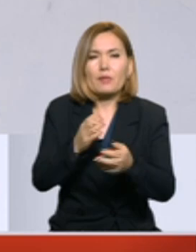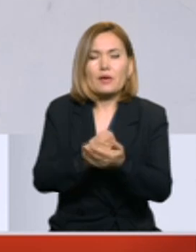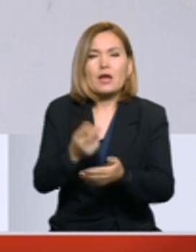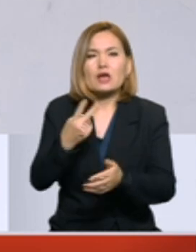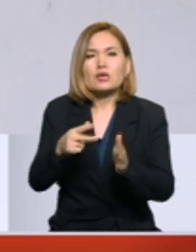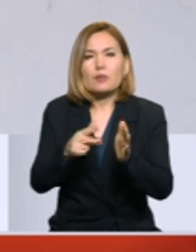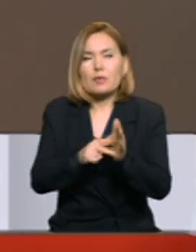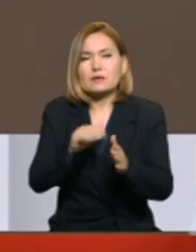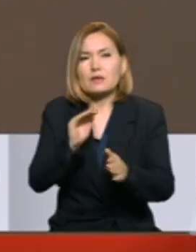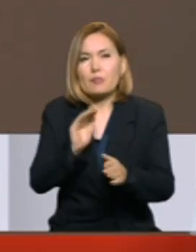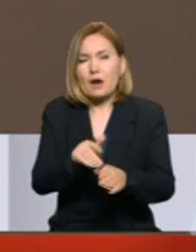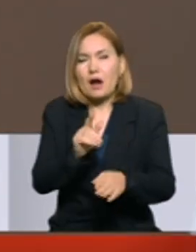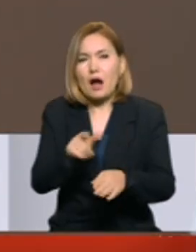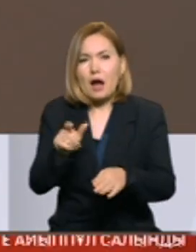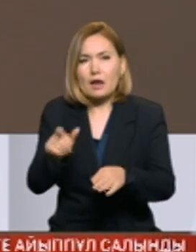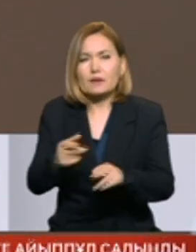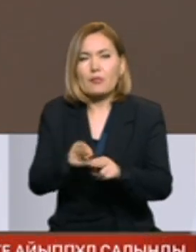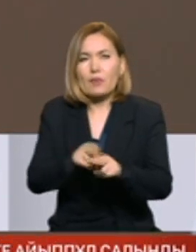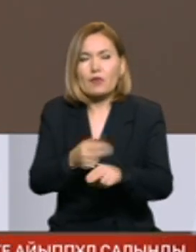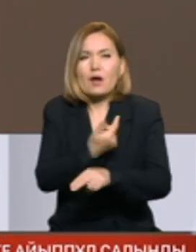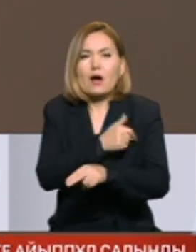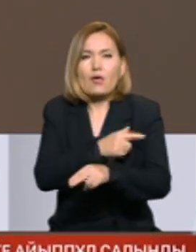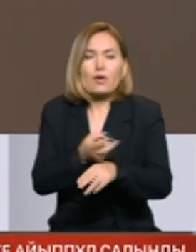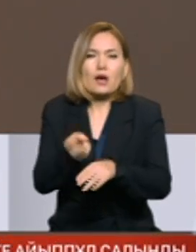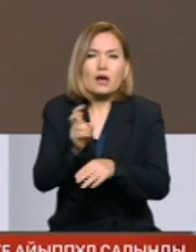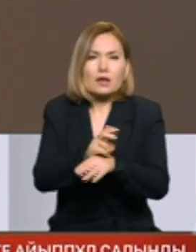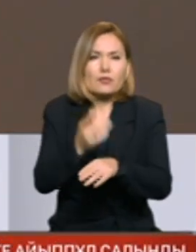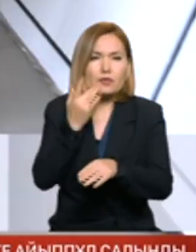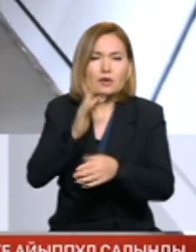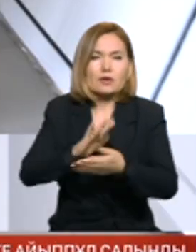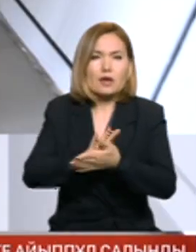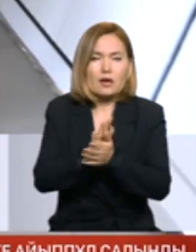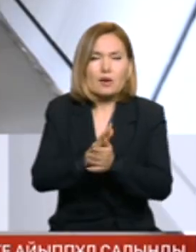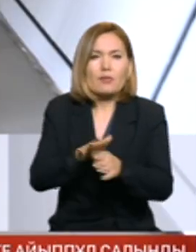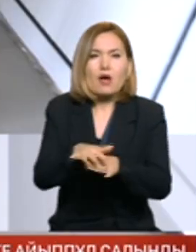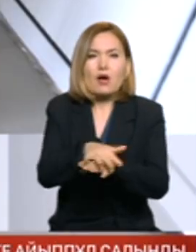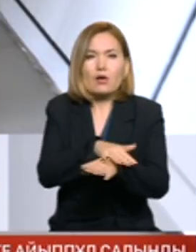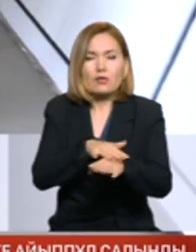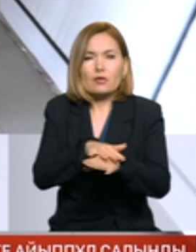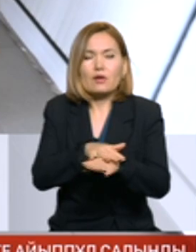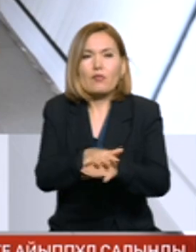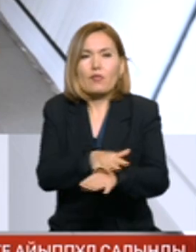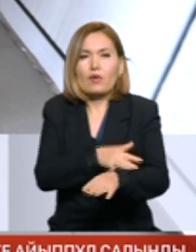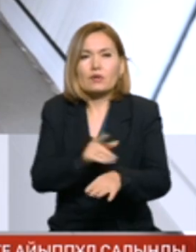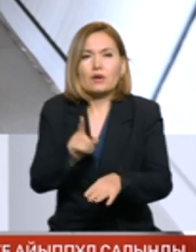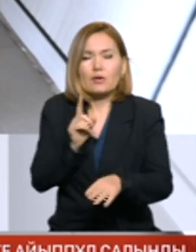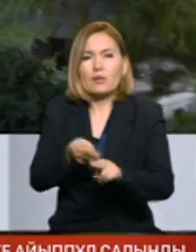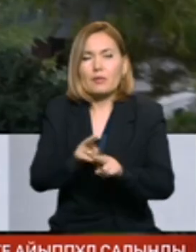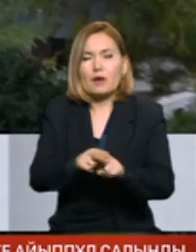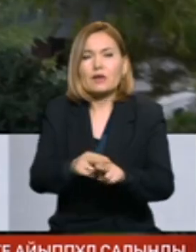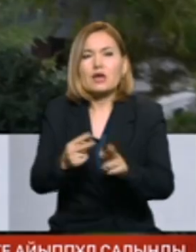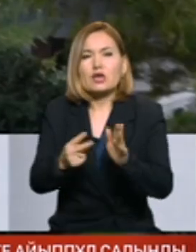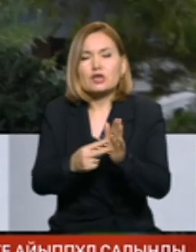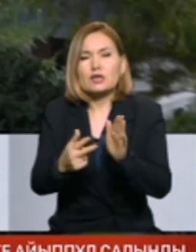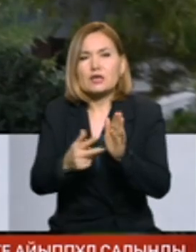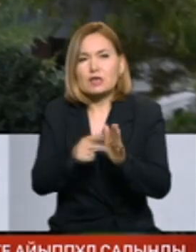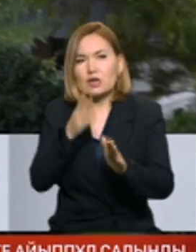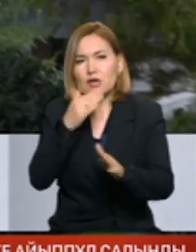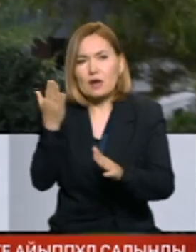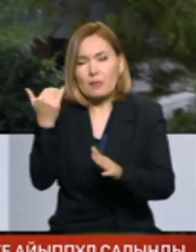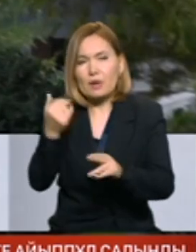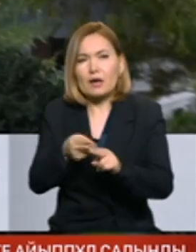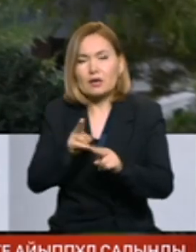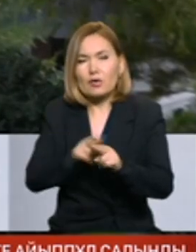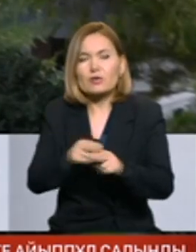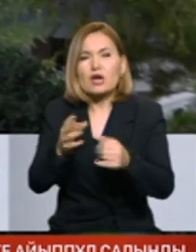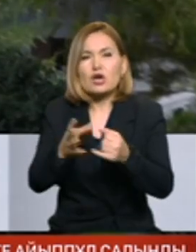28 мыңнан астам тұрғын дертіне шипа іздеп тар ғимаратқа тығылады. Жаңа емхана салу үшін осыдан 7-8 жыл бұрын екі ауылда да 1 гектардан жер